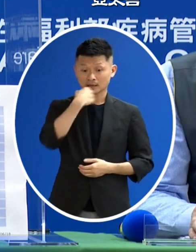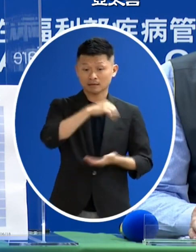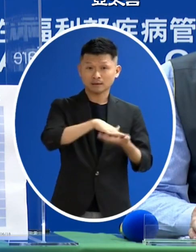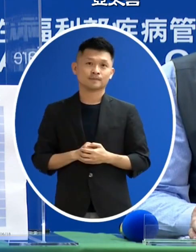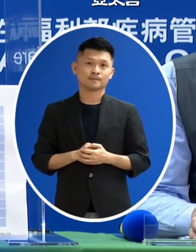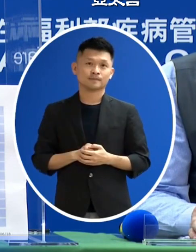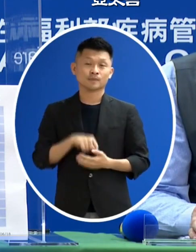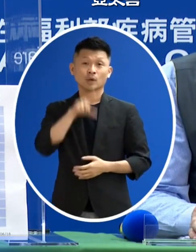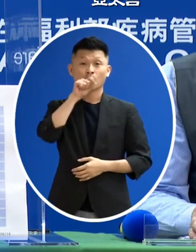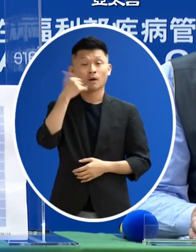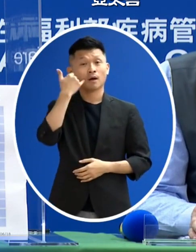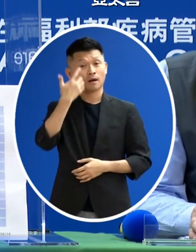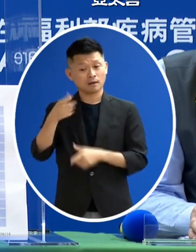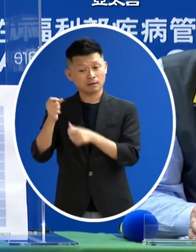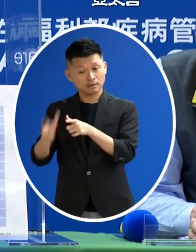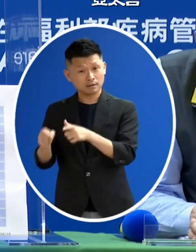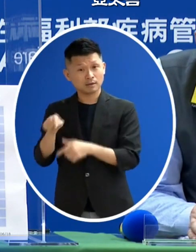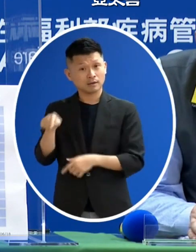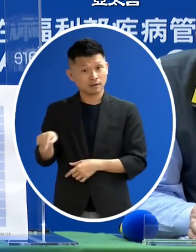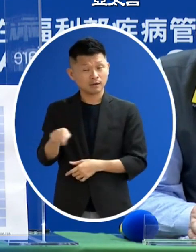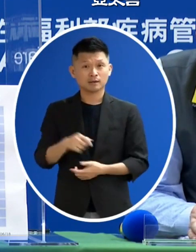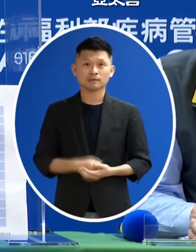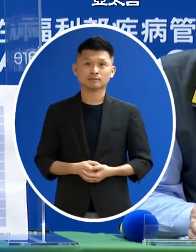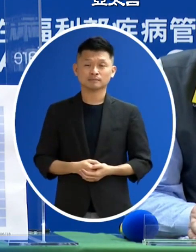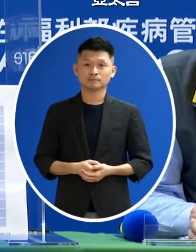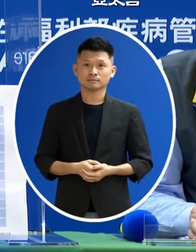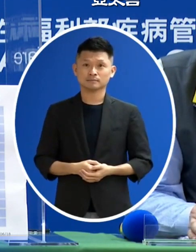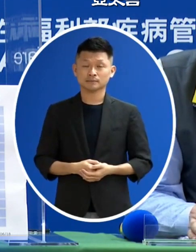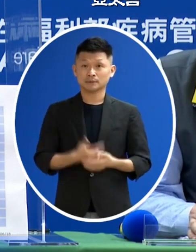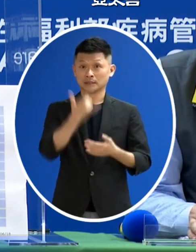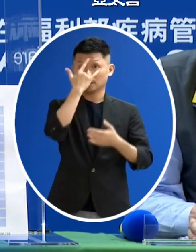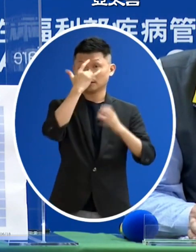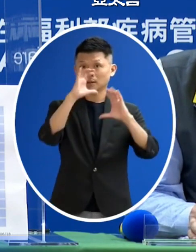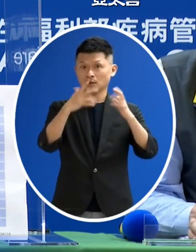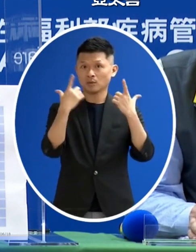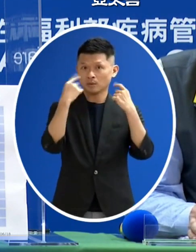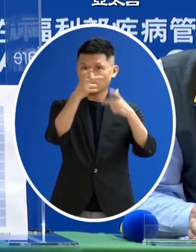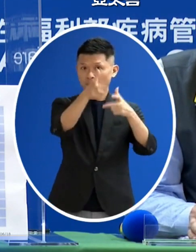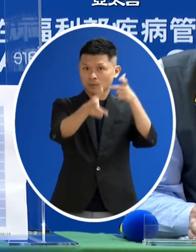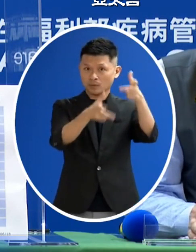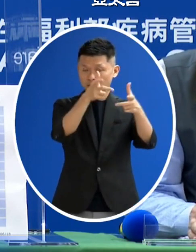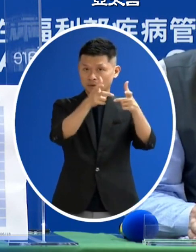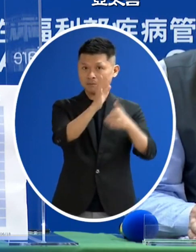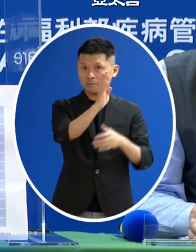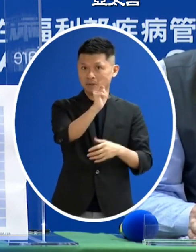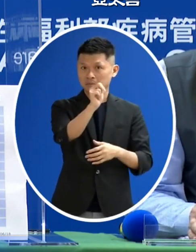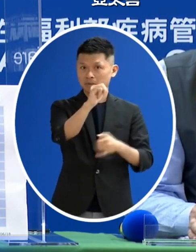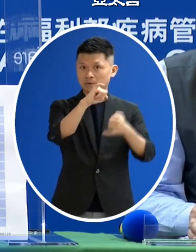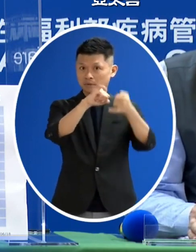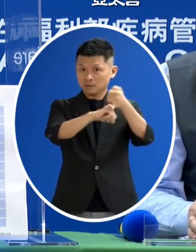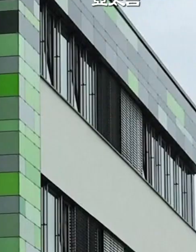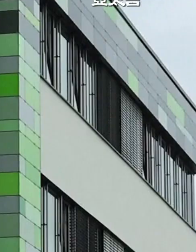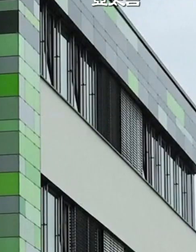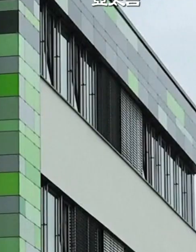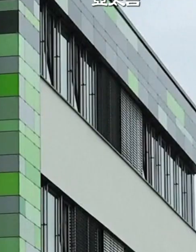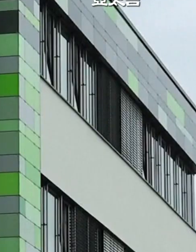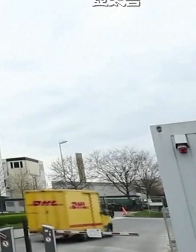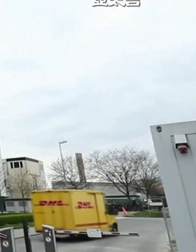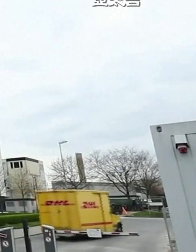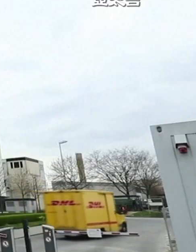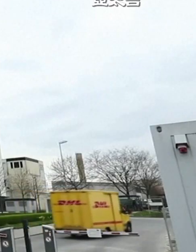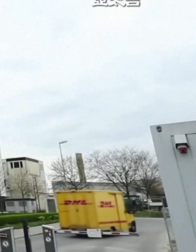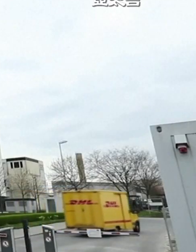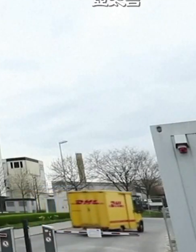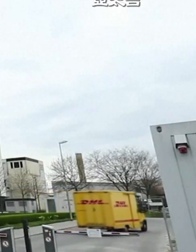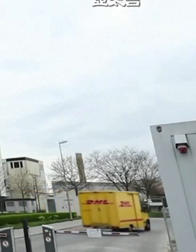电也好，鸿海也好，只要取得这个德国原厂的 BNT， 它一定会进得来的。 强调德国原